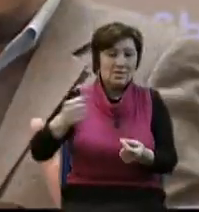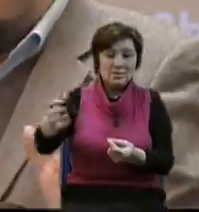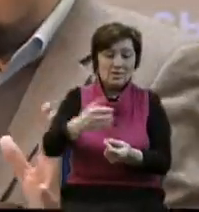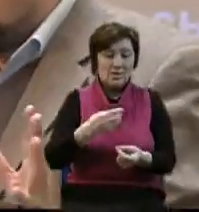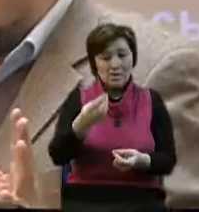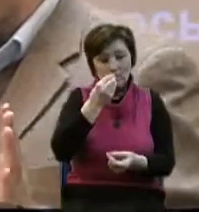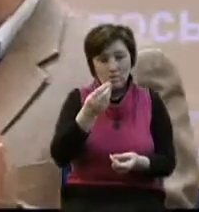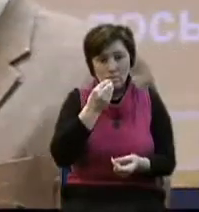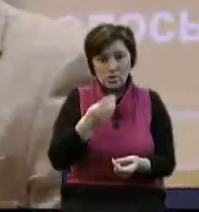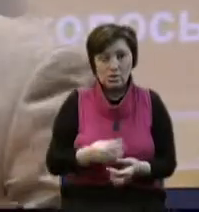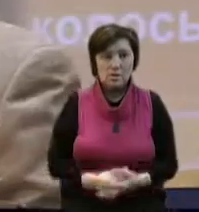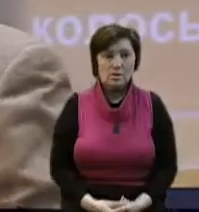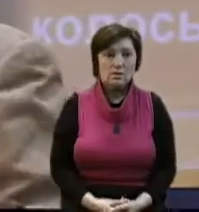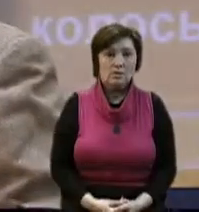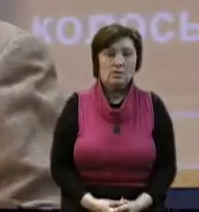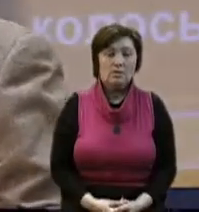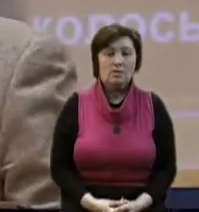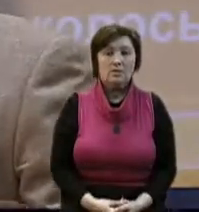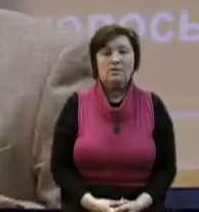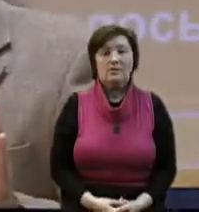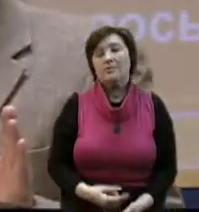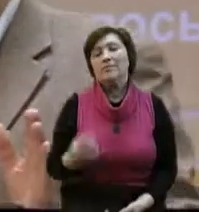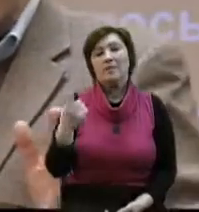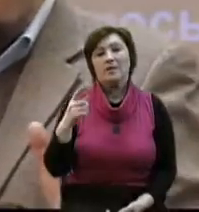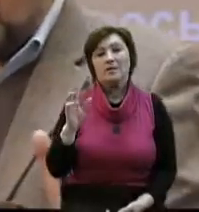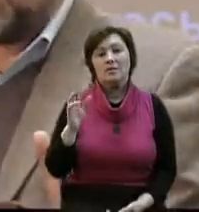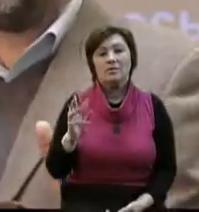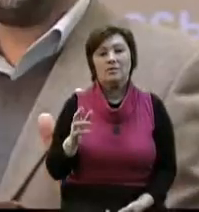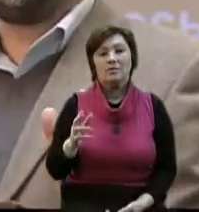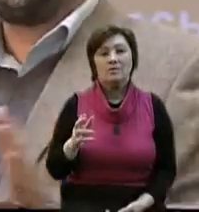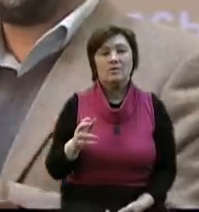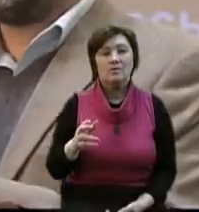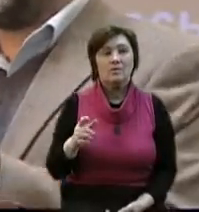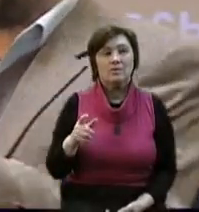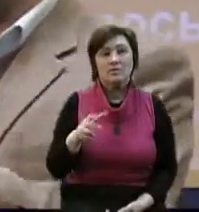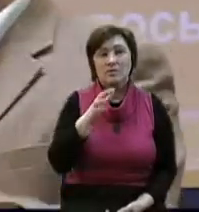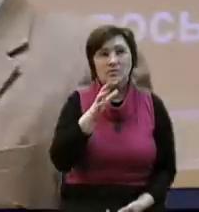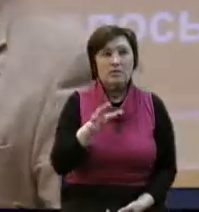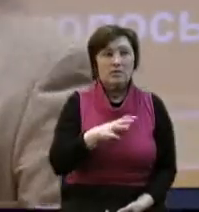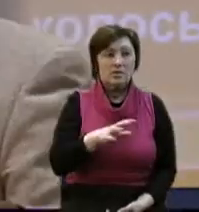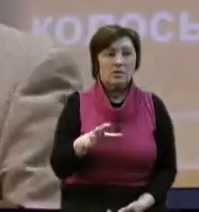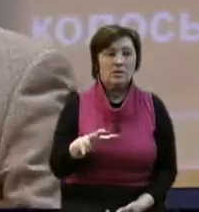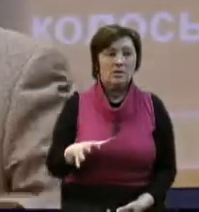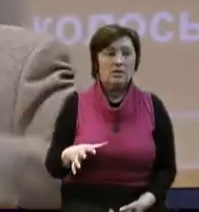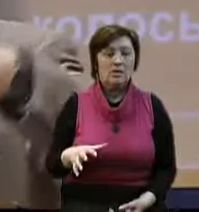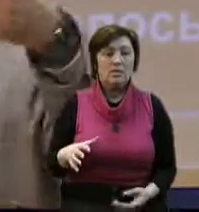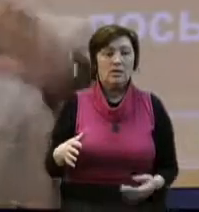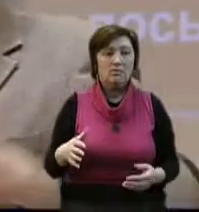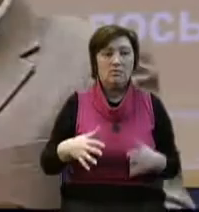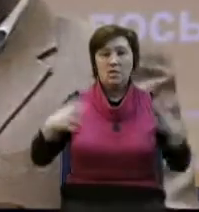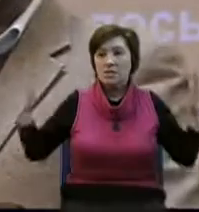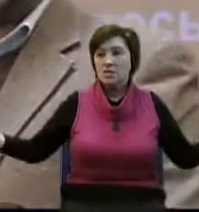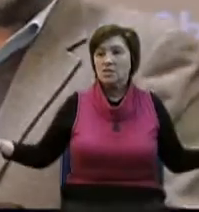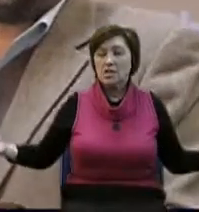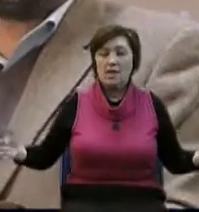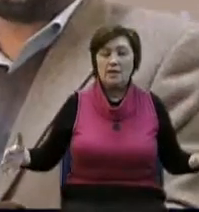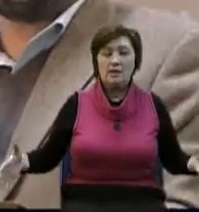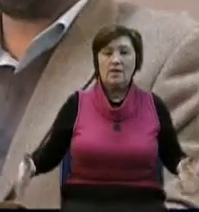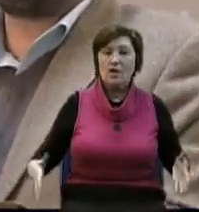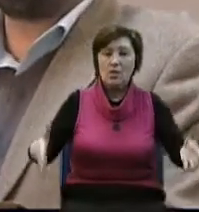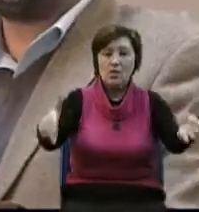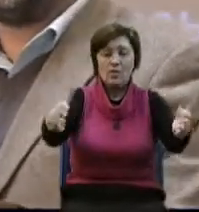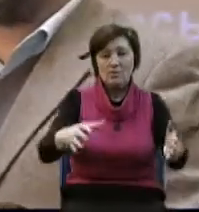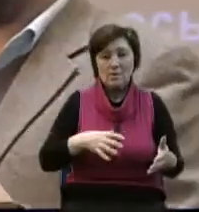Мы представляем, кто вырос в деревне, в то время не так много было таких достаточно широких дорог, в основном были тропинки. Это, по